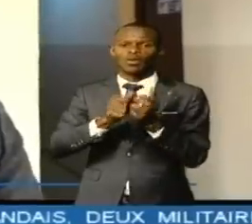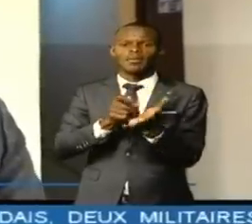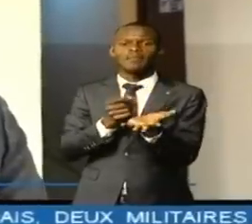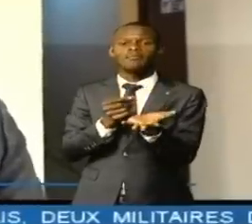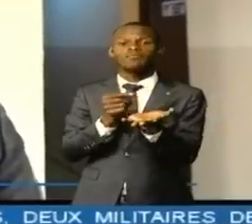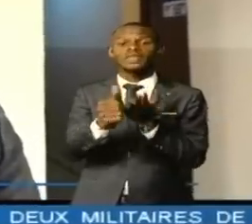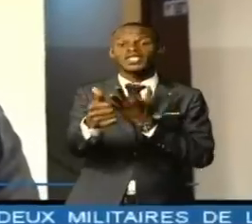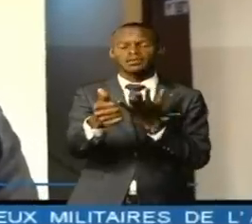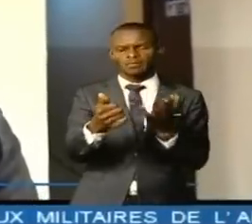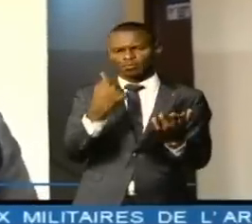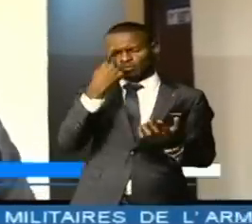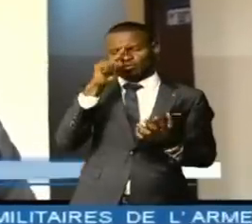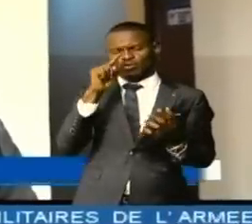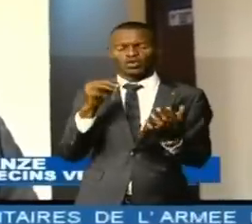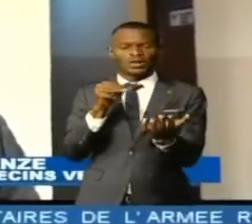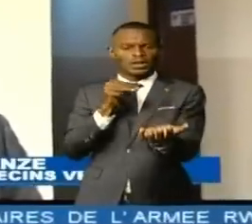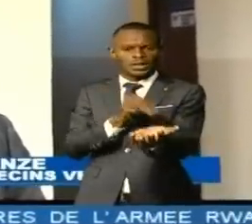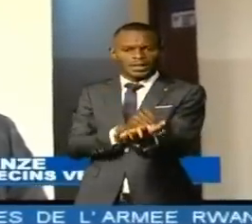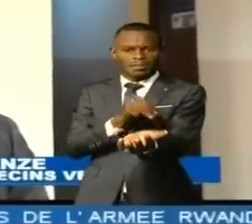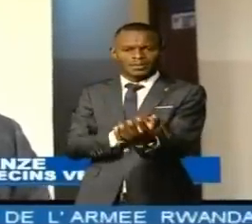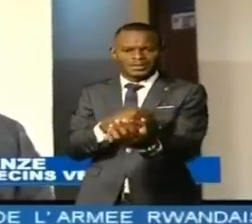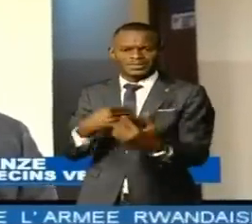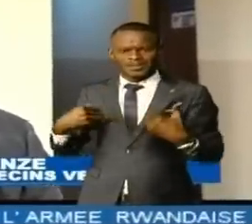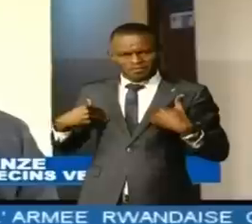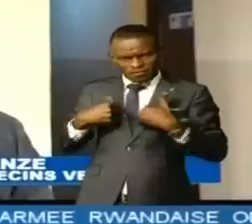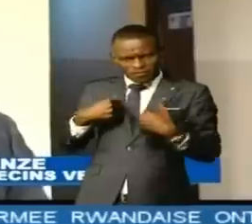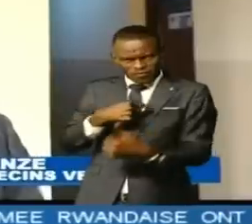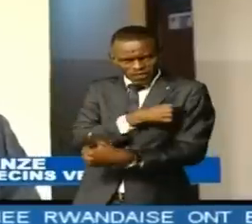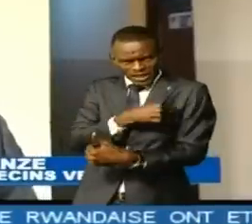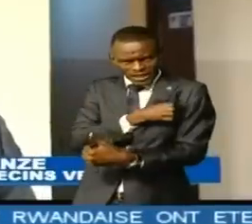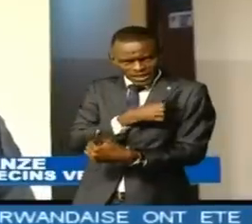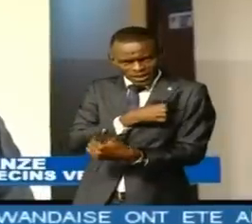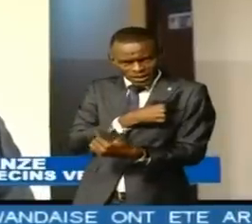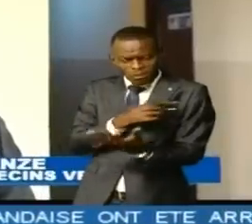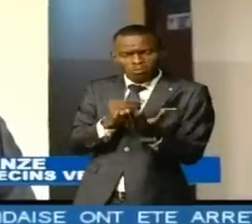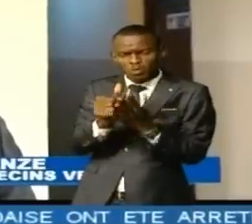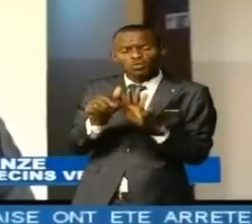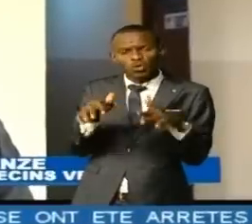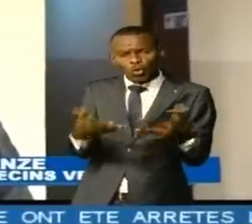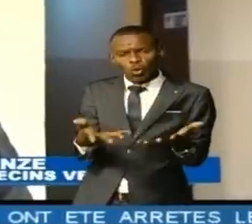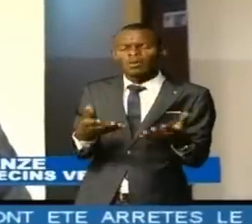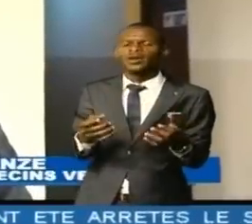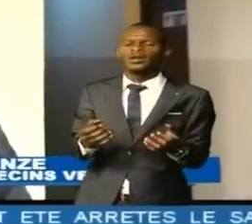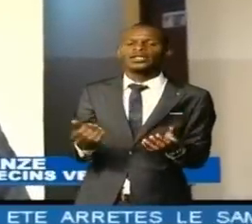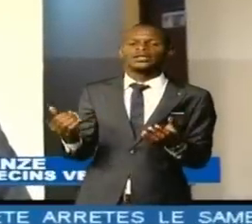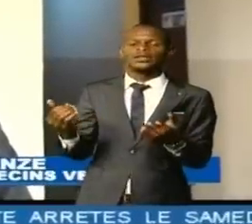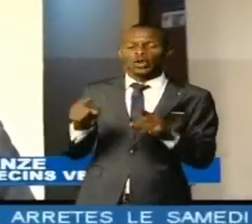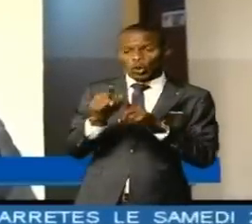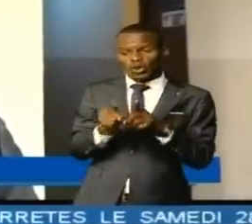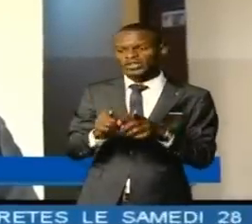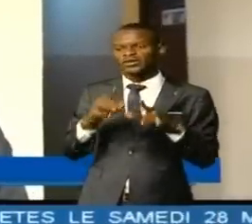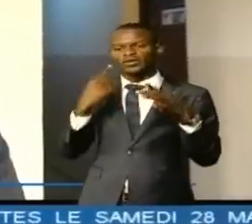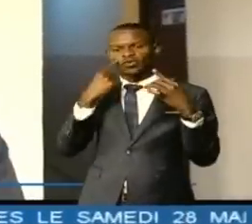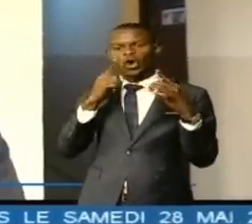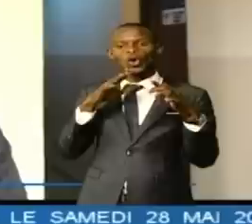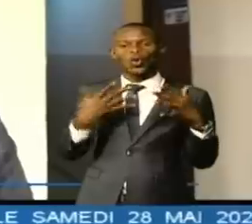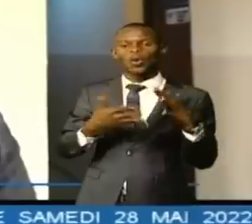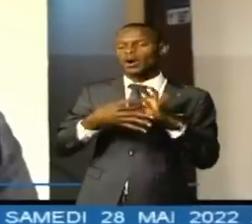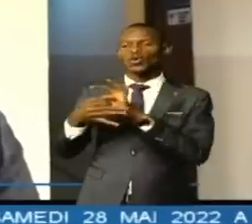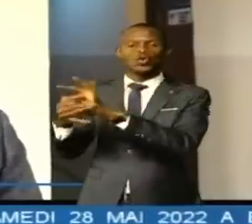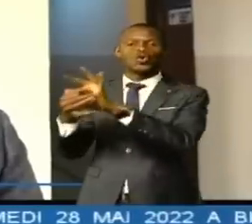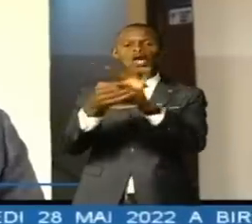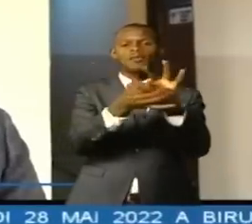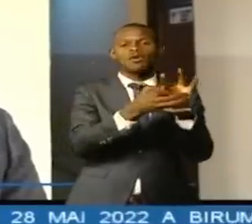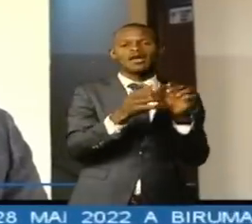de manière à collaborer étroitement avec le ministère du gouvernement, le ministère sectoriel, pour nous